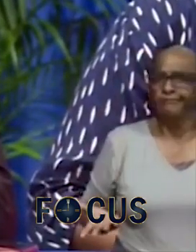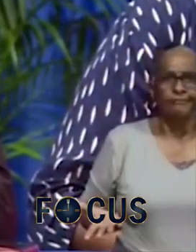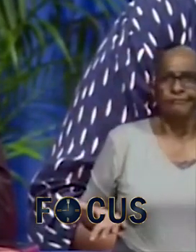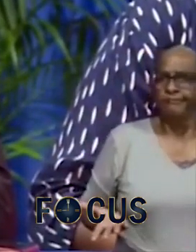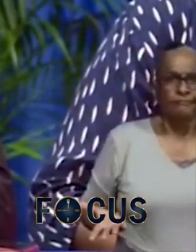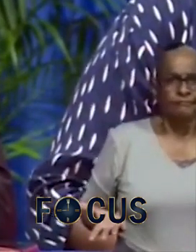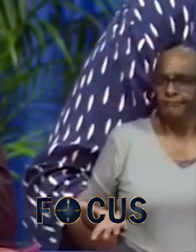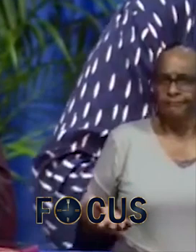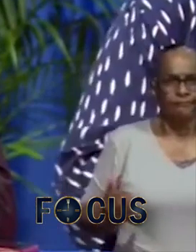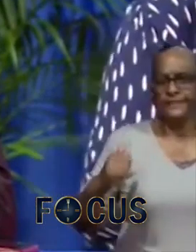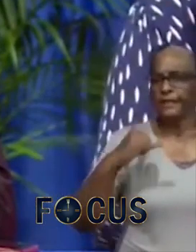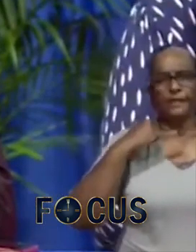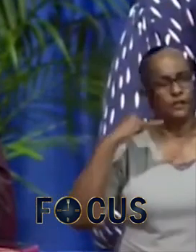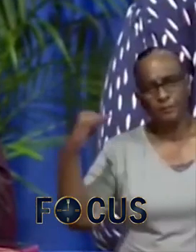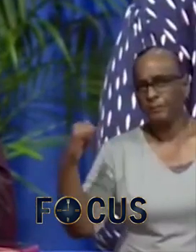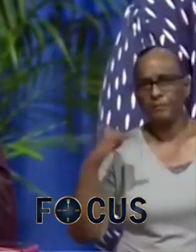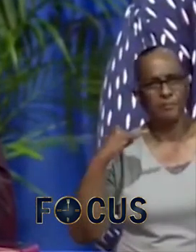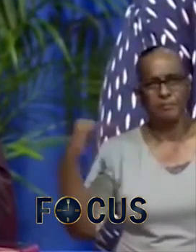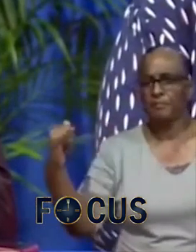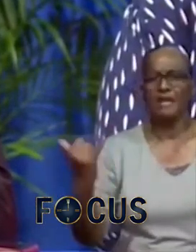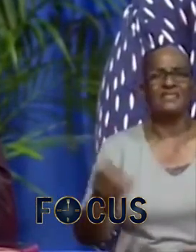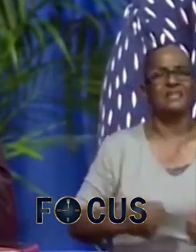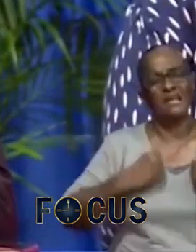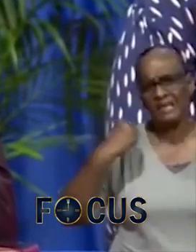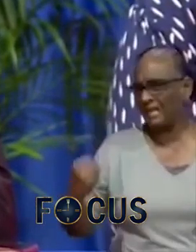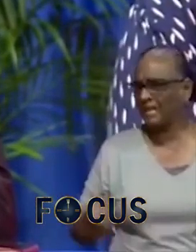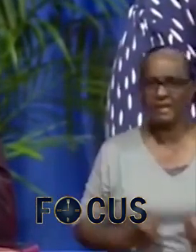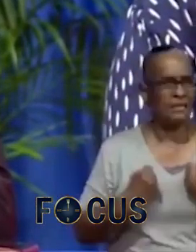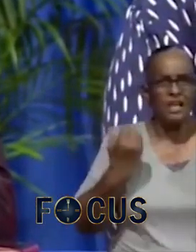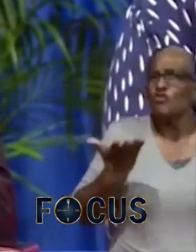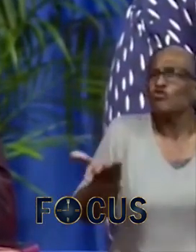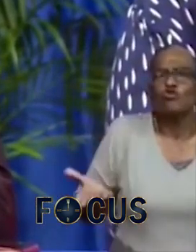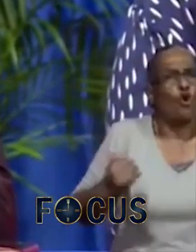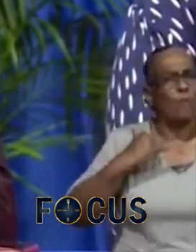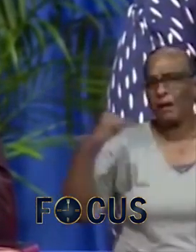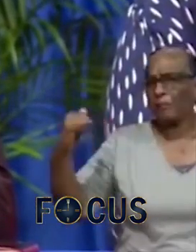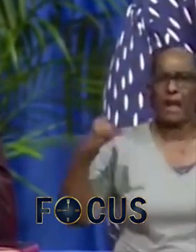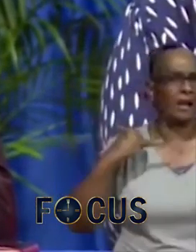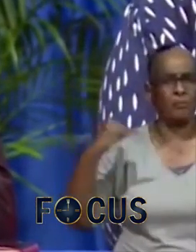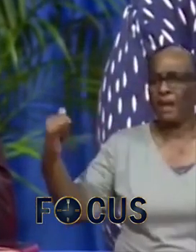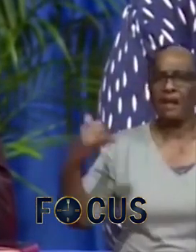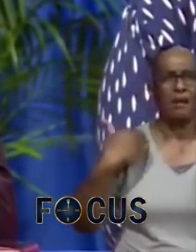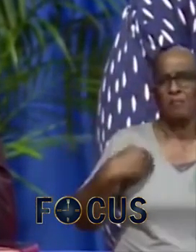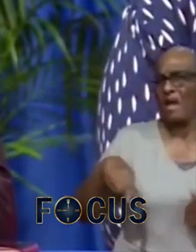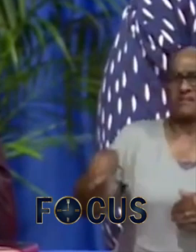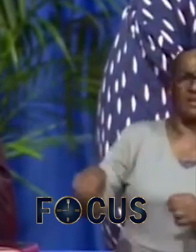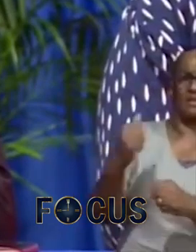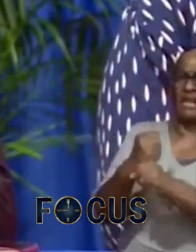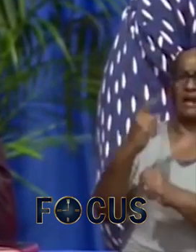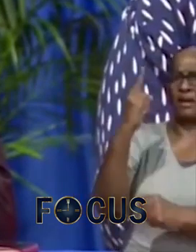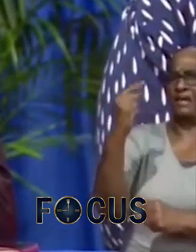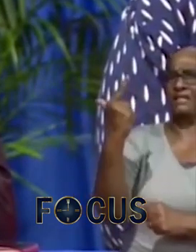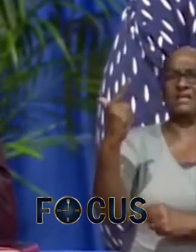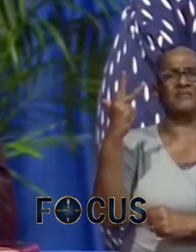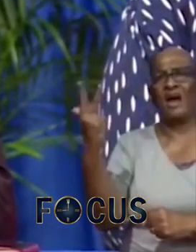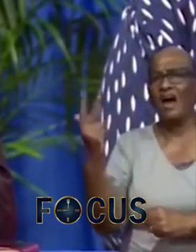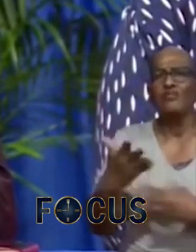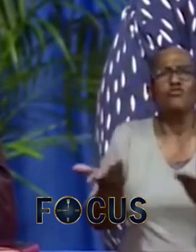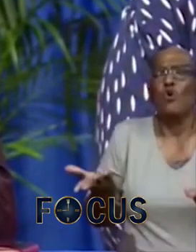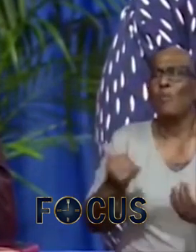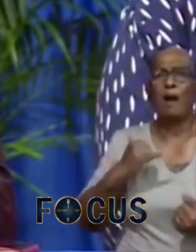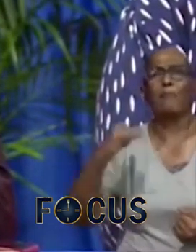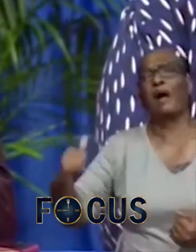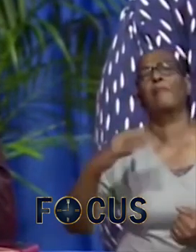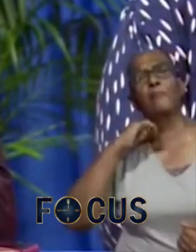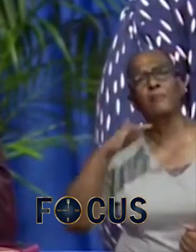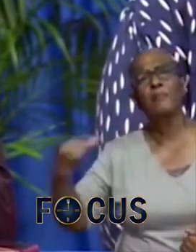u onze human resources, onze energie, onze mensen die daar werken, helemaal uitput als ze elke